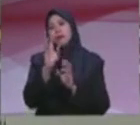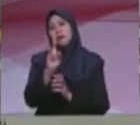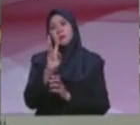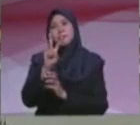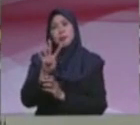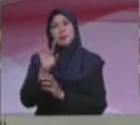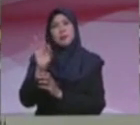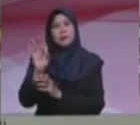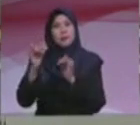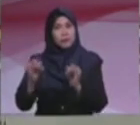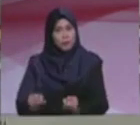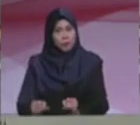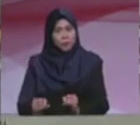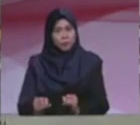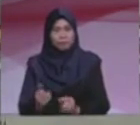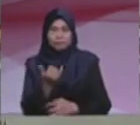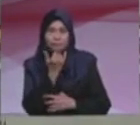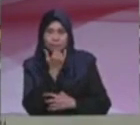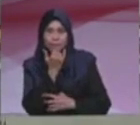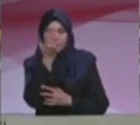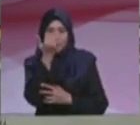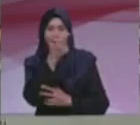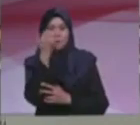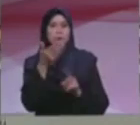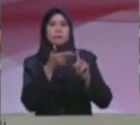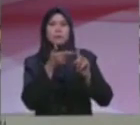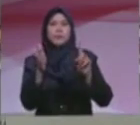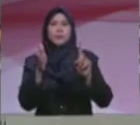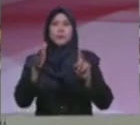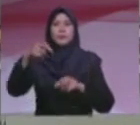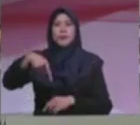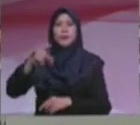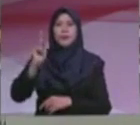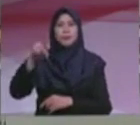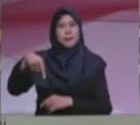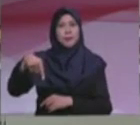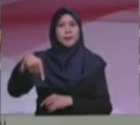649 individu di atas kesalahan engkar arahan PKP.